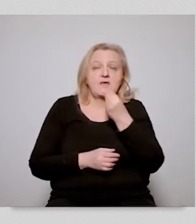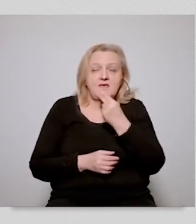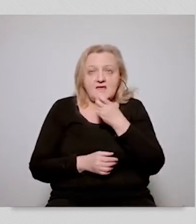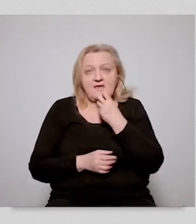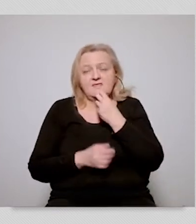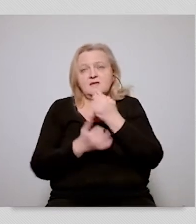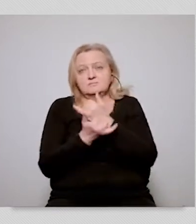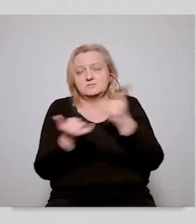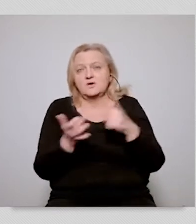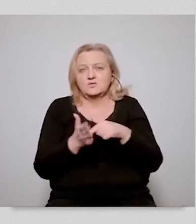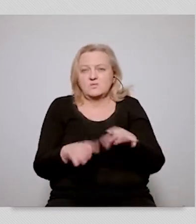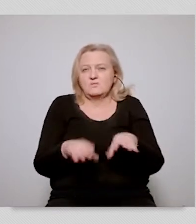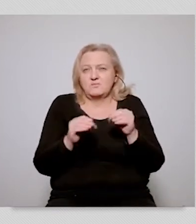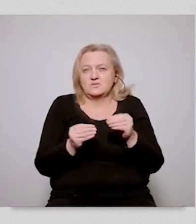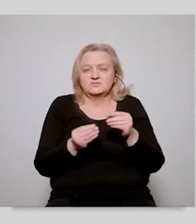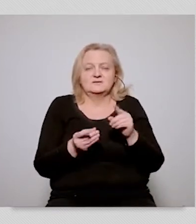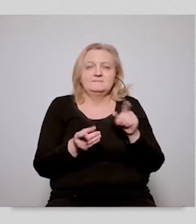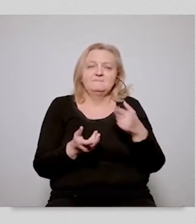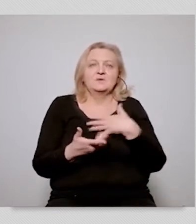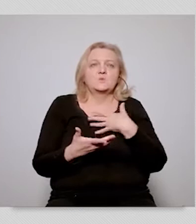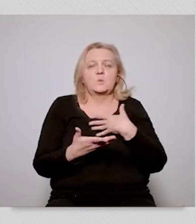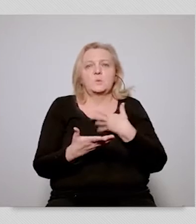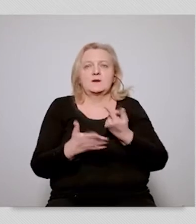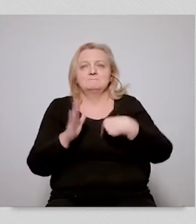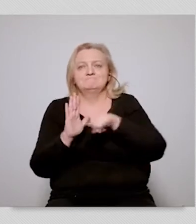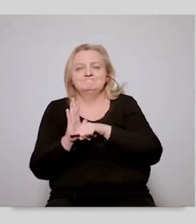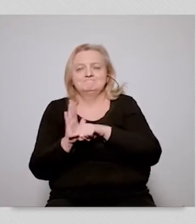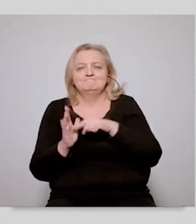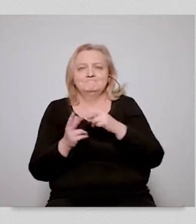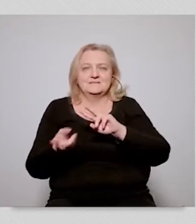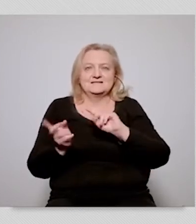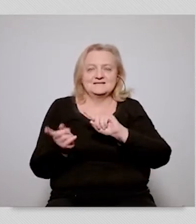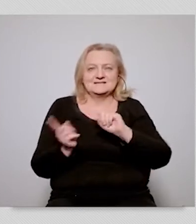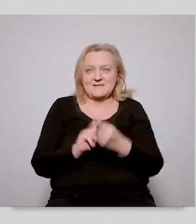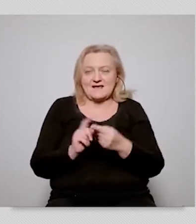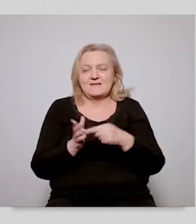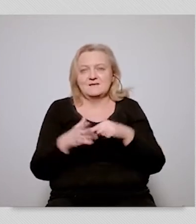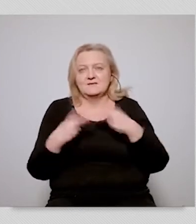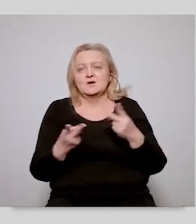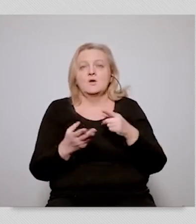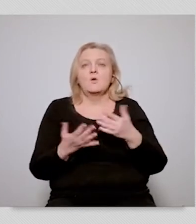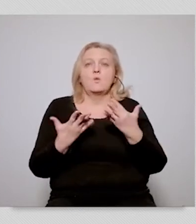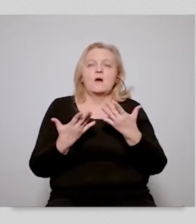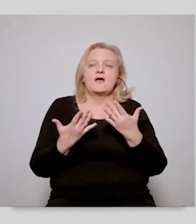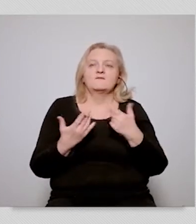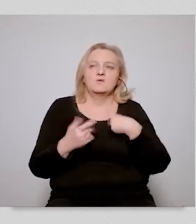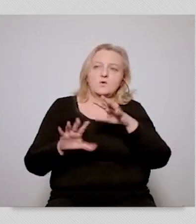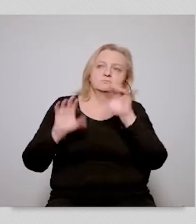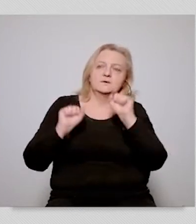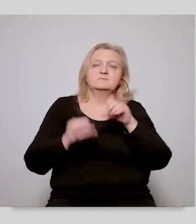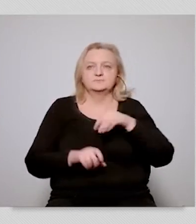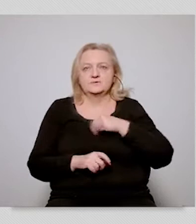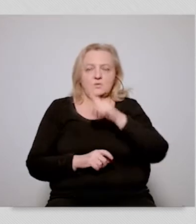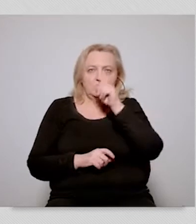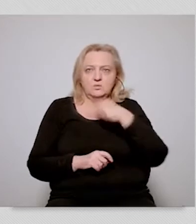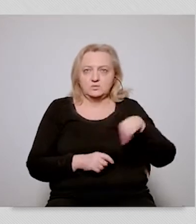tak dalej, że zaczyna to być zamieniane na pewnego typu slogany, które znajdują szybkie, łatwiejsze zrozumienie. No i